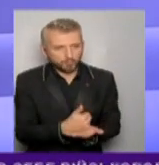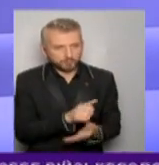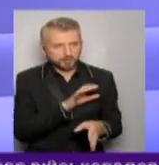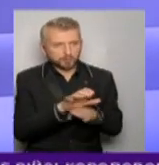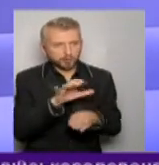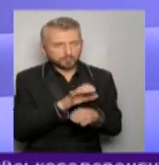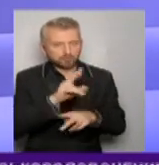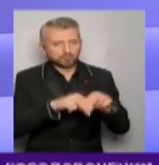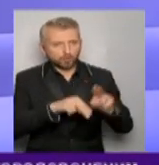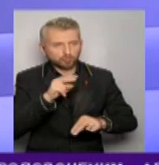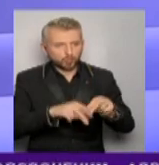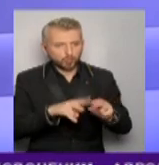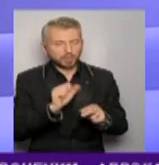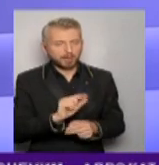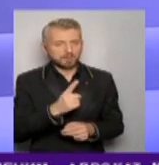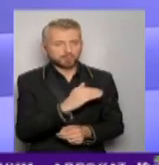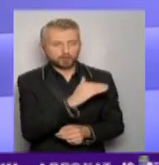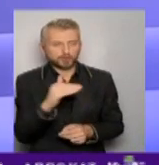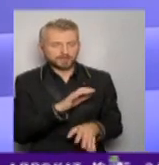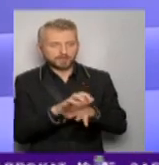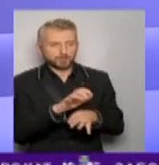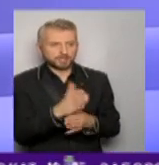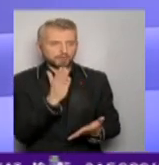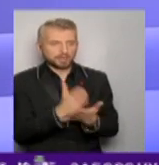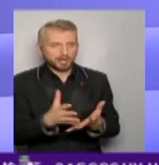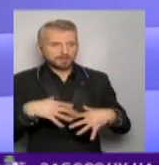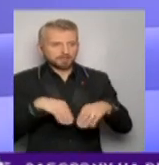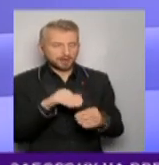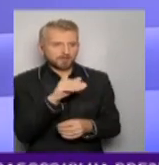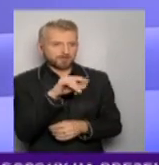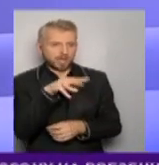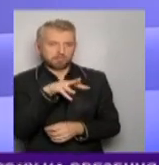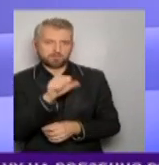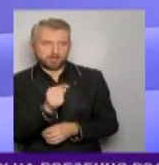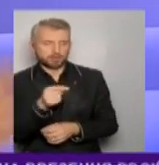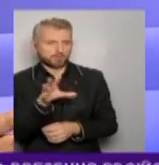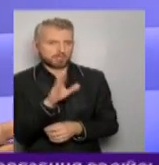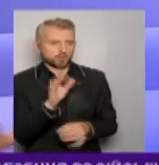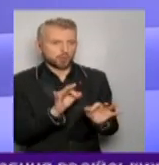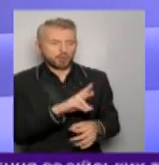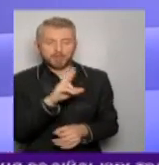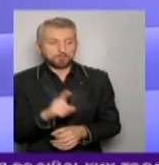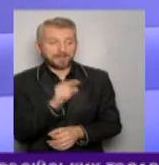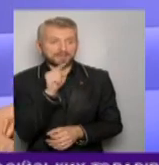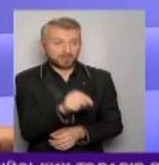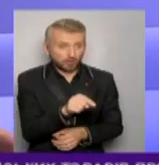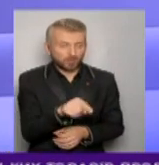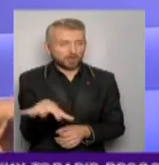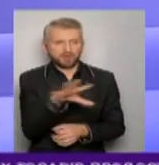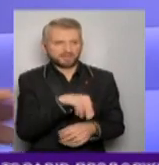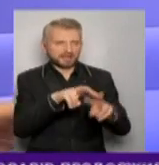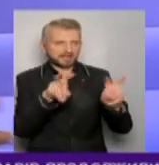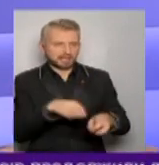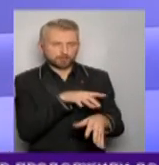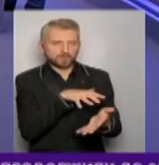виробничою структурою на первинному рівні виробництва є сімейна ферма. І тоді буде все нормально. Без цього це все здирство, це